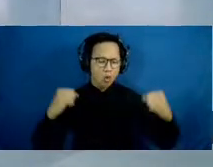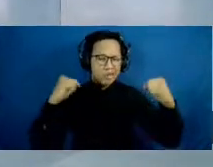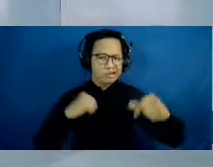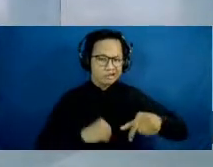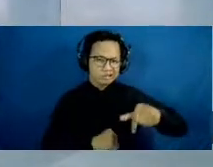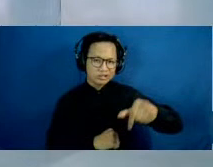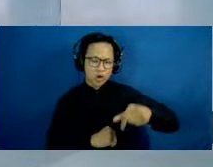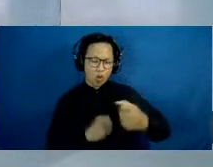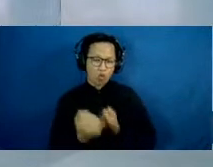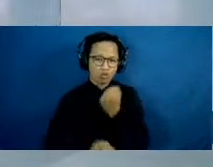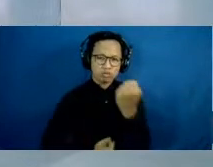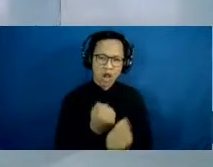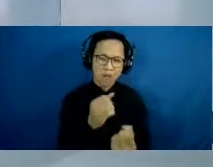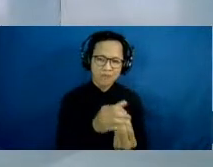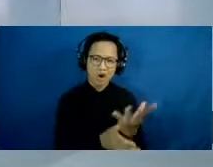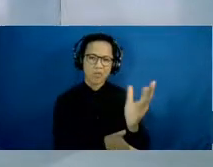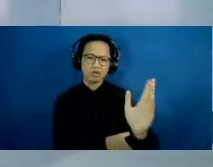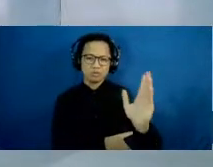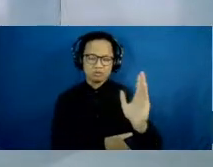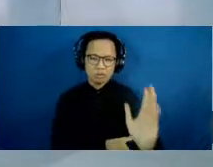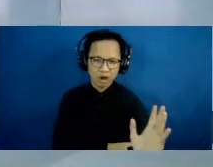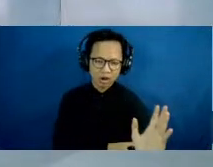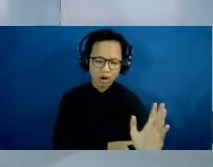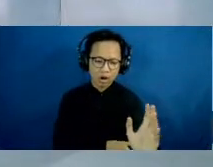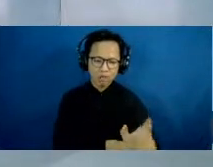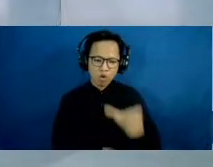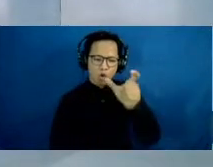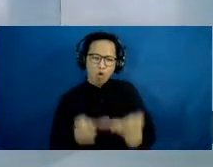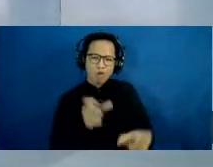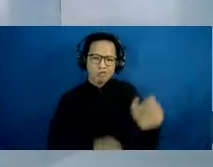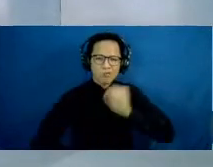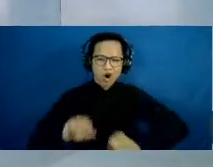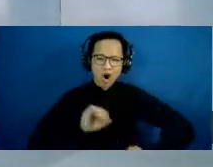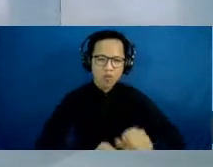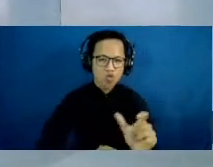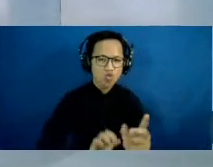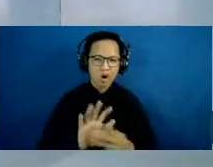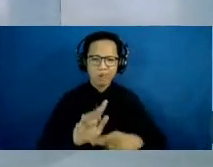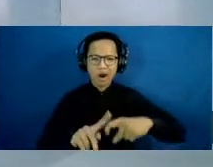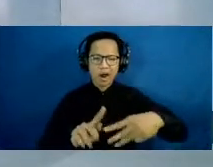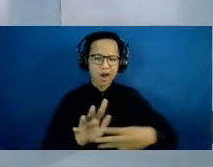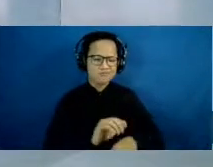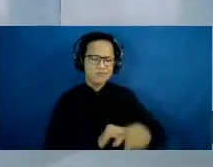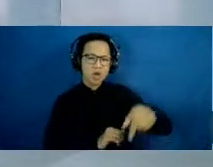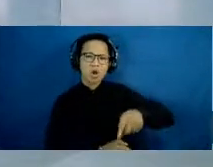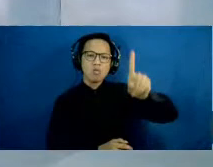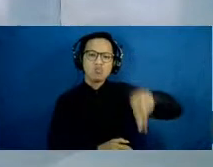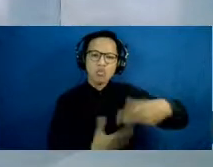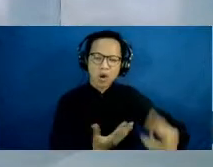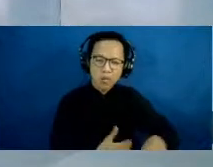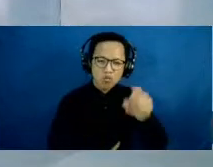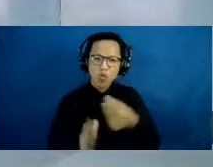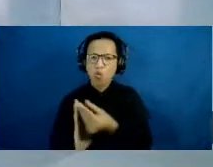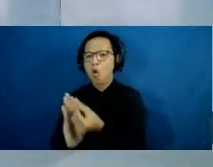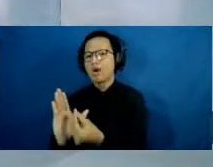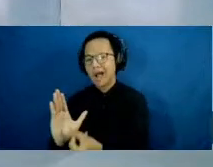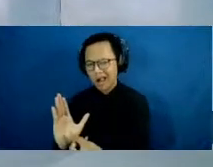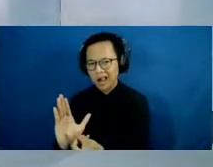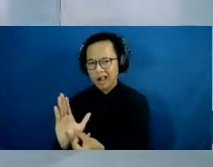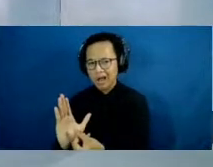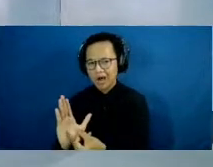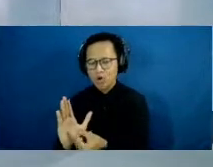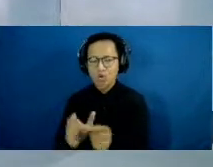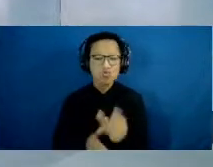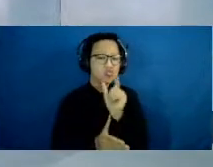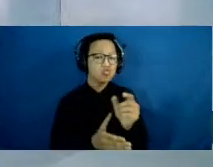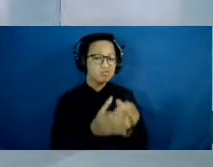kemudian usahanya berkembang, maka pelaku usaha dalam hal ini UMKM tentu membutuhkan modal sehingga nanti usahanya akan bisa lebih